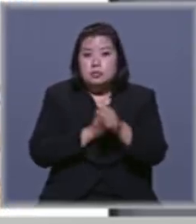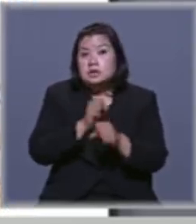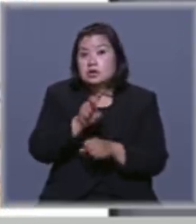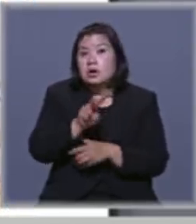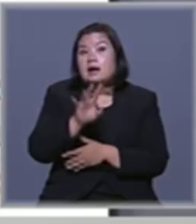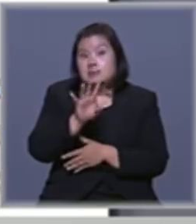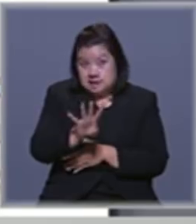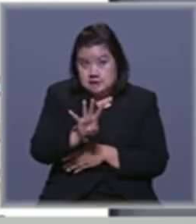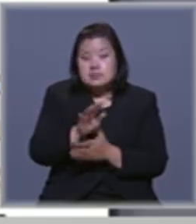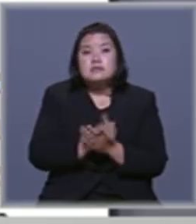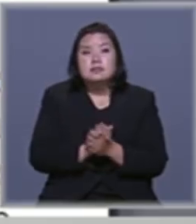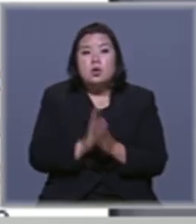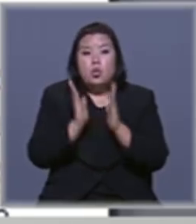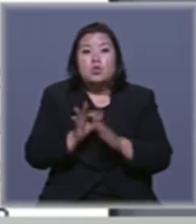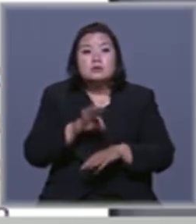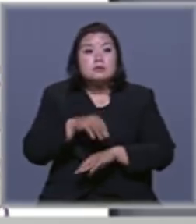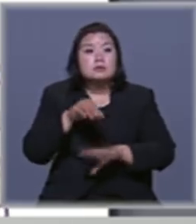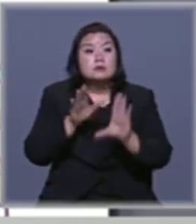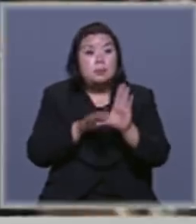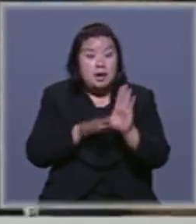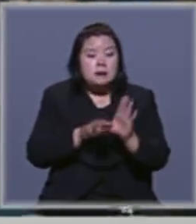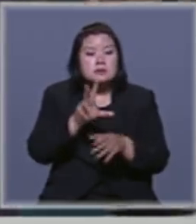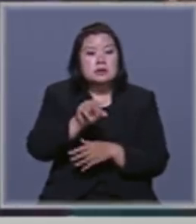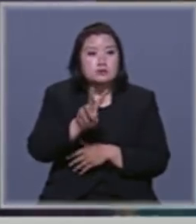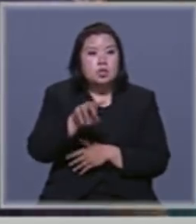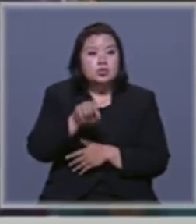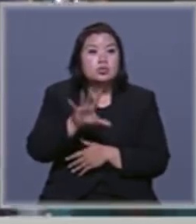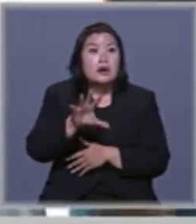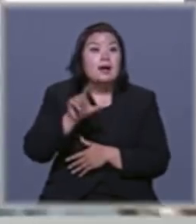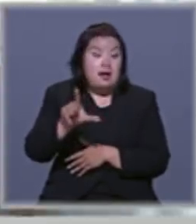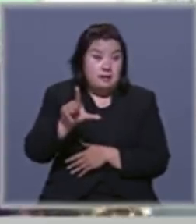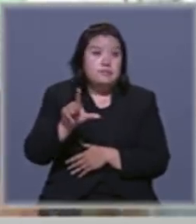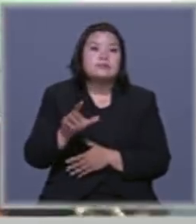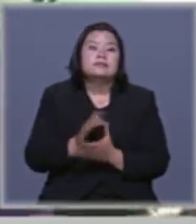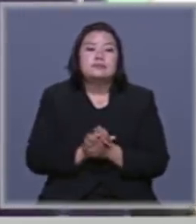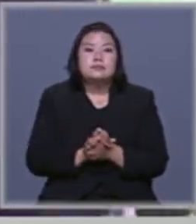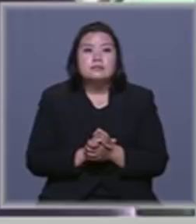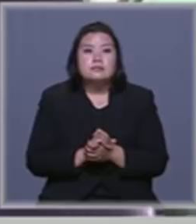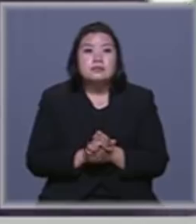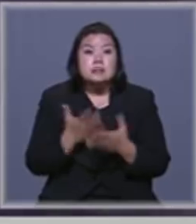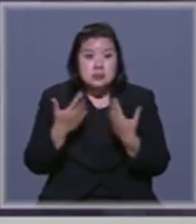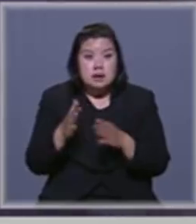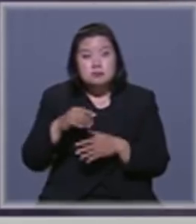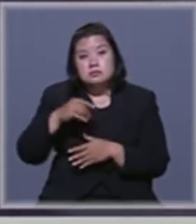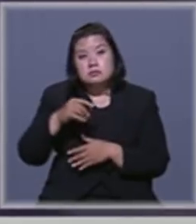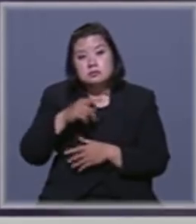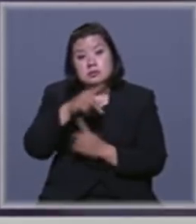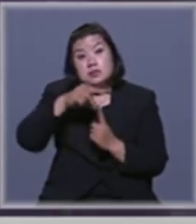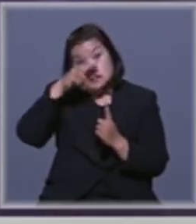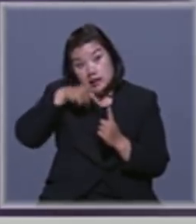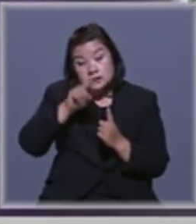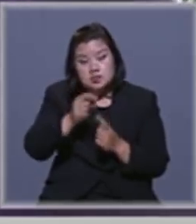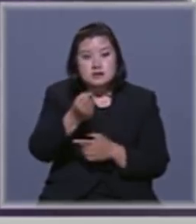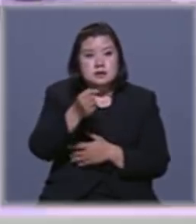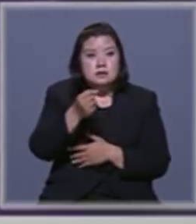คะแนนเสียงทั้งประเทศเนี่ยนะฮะมันมี32.5 ล้านที่ผู้มาใช้สิทธิ์ใช่ไหมแล้วก็เพื่อไทยได้ไป 15.7 ล้านใช่